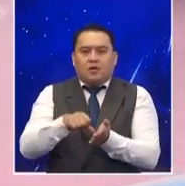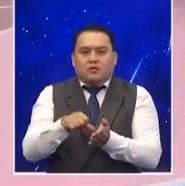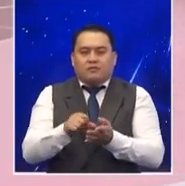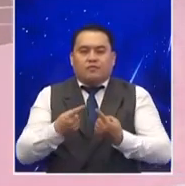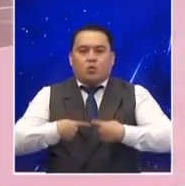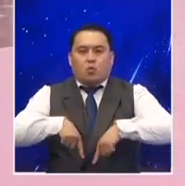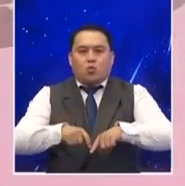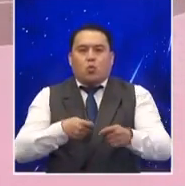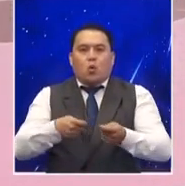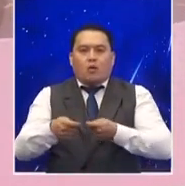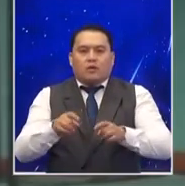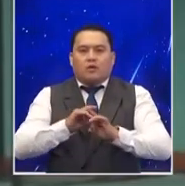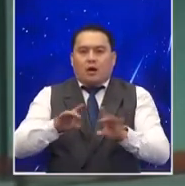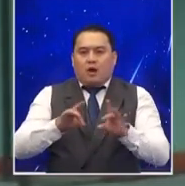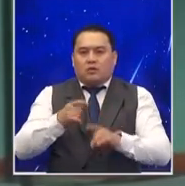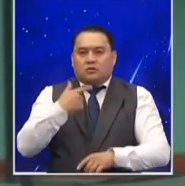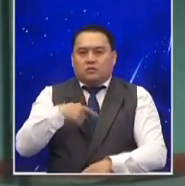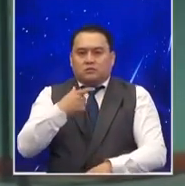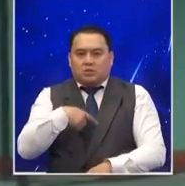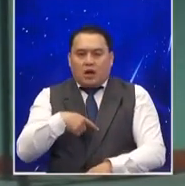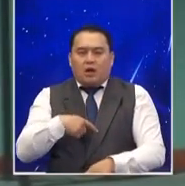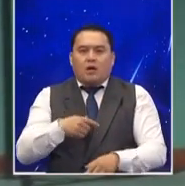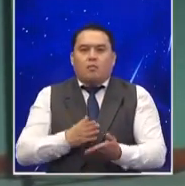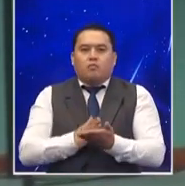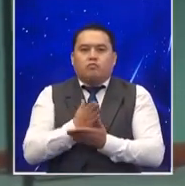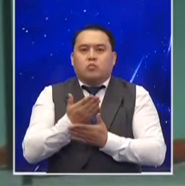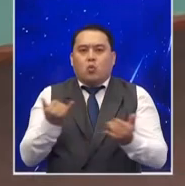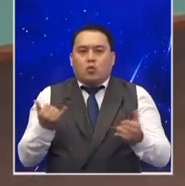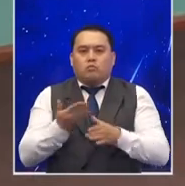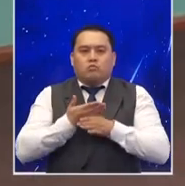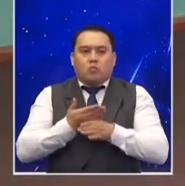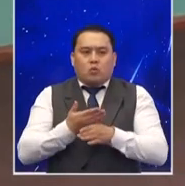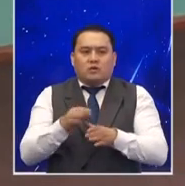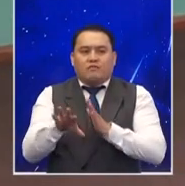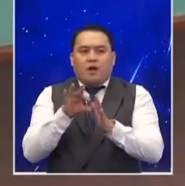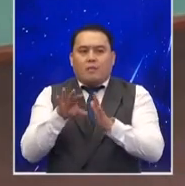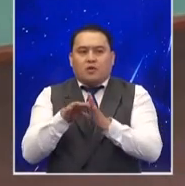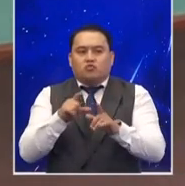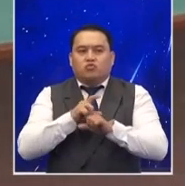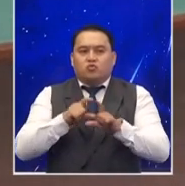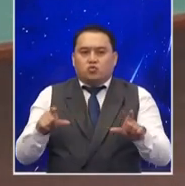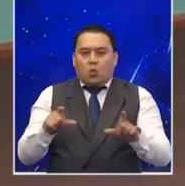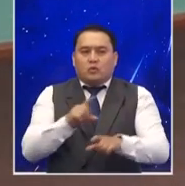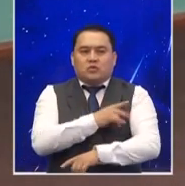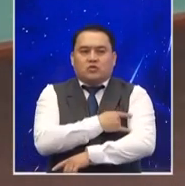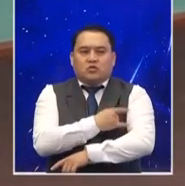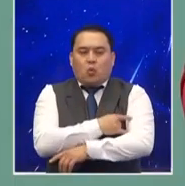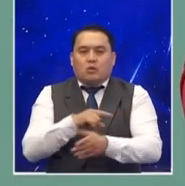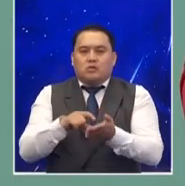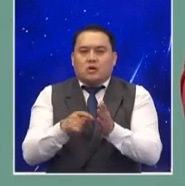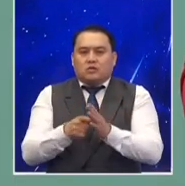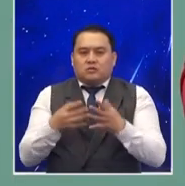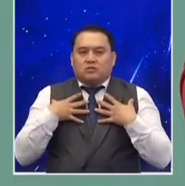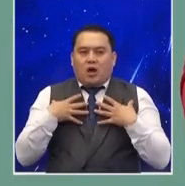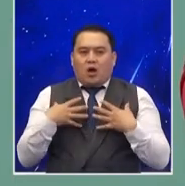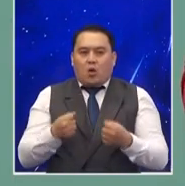органов власти. Как рассказывает сам Сырым Умаров, для оказания помощи он остановил свой выбор именно на школах с дежурными классами. Теперь здоровью